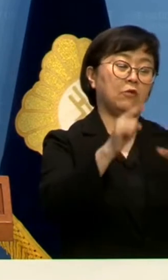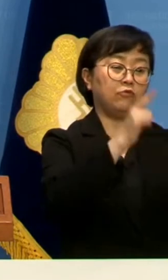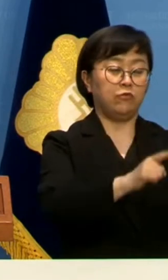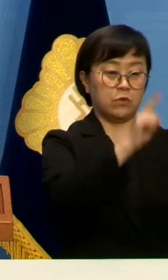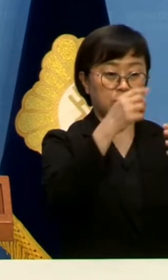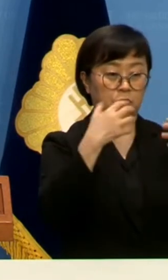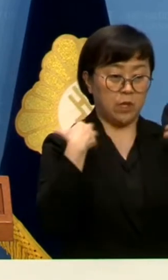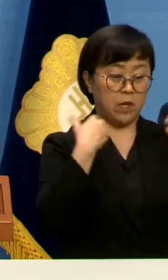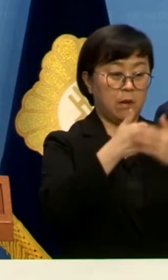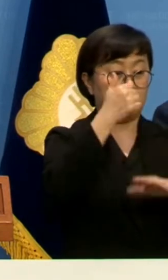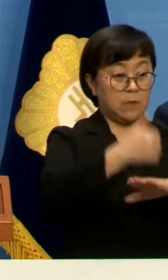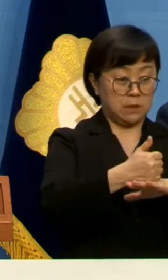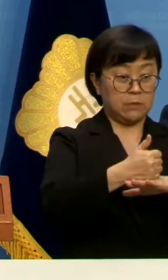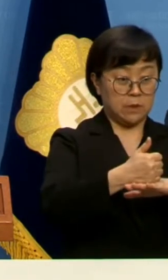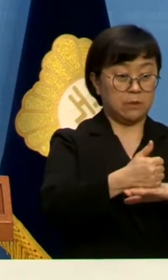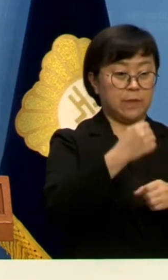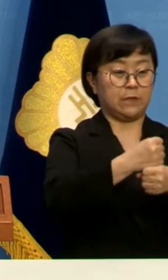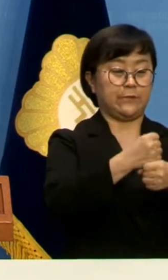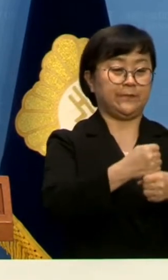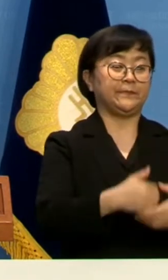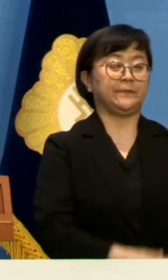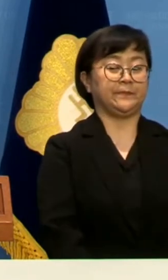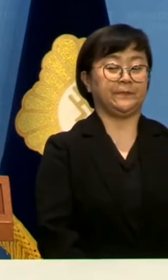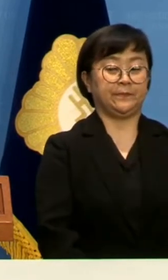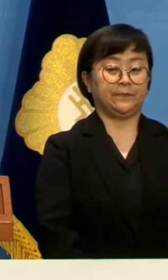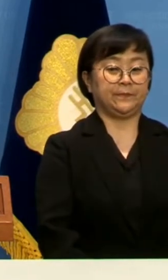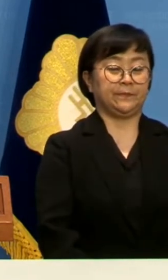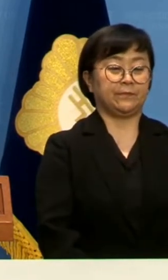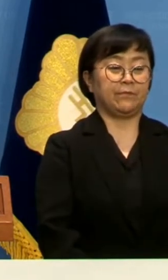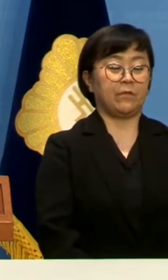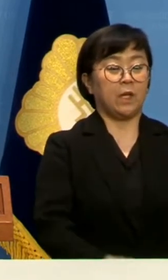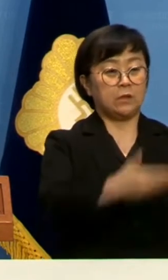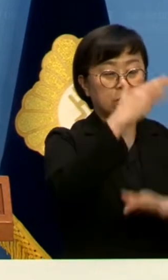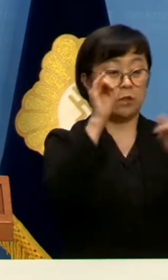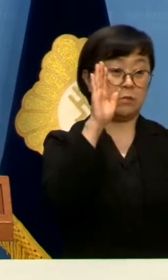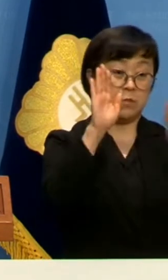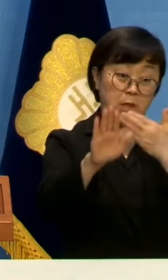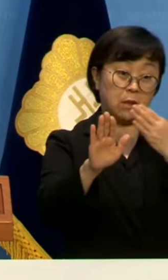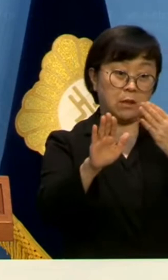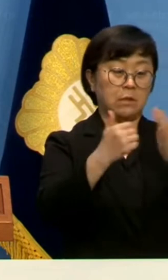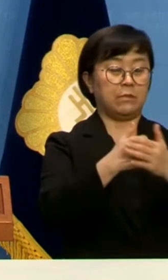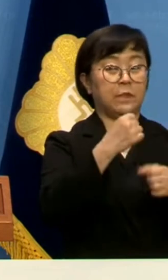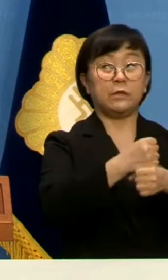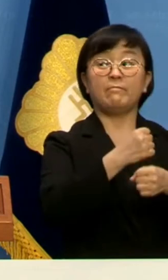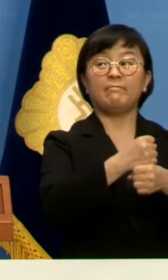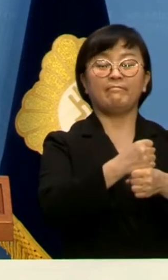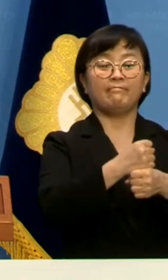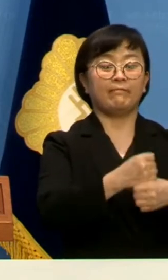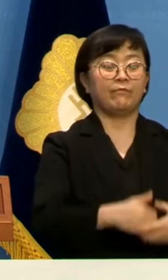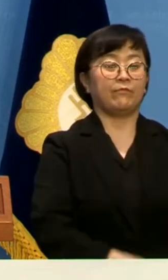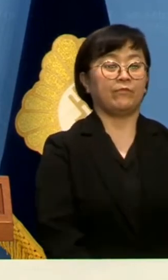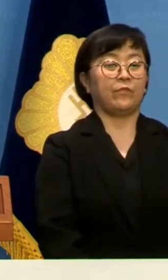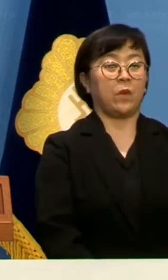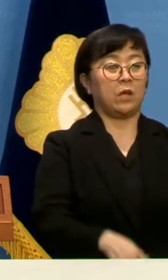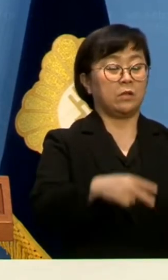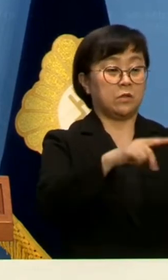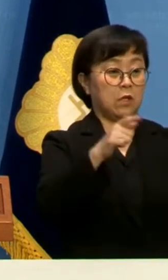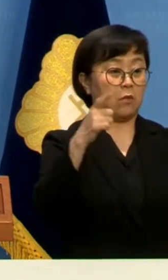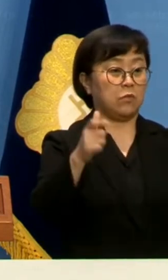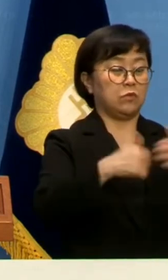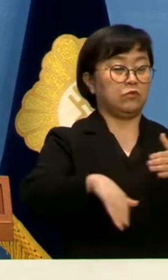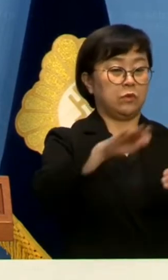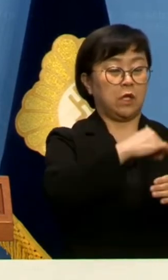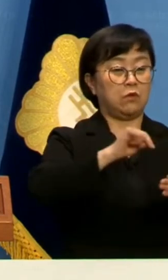윤석열 정부의 마지막을 만들겠습니다. 청년의 미래를 만들겠습니다. 서대문은